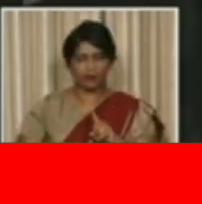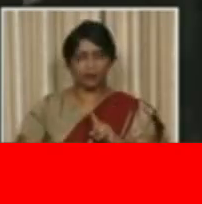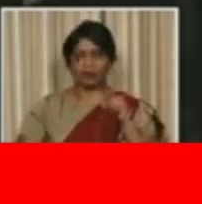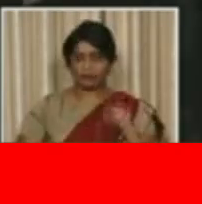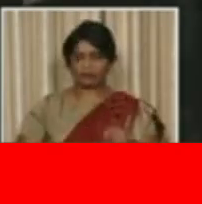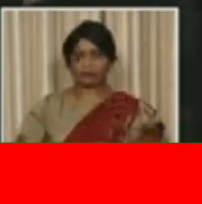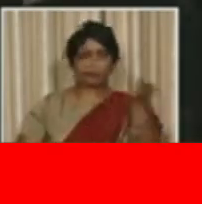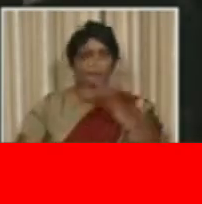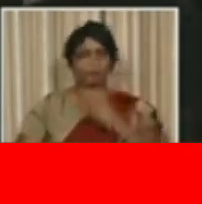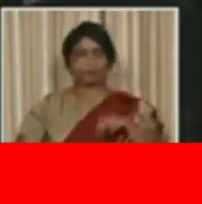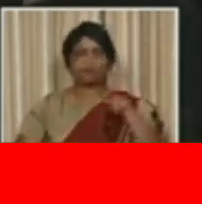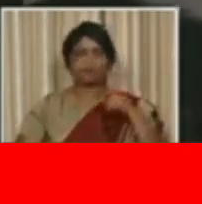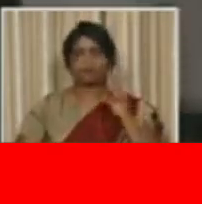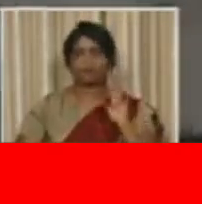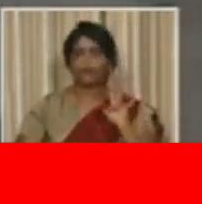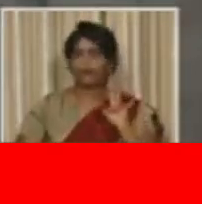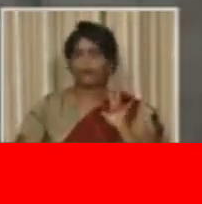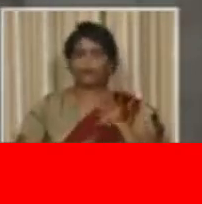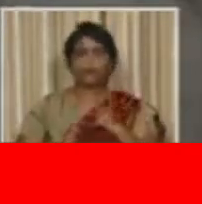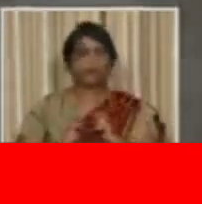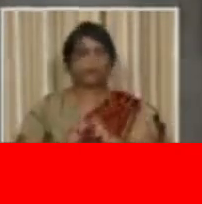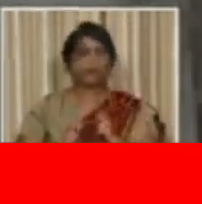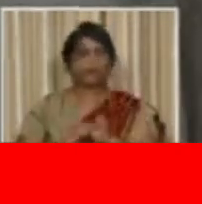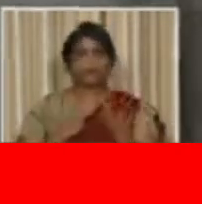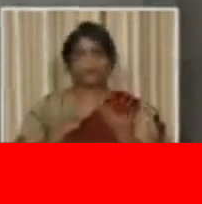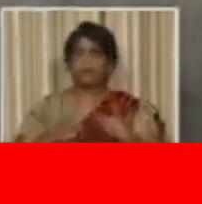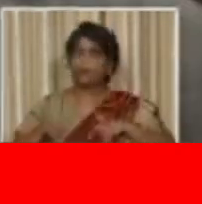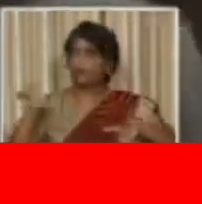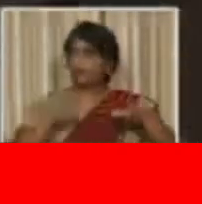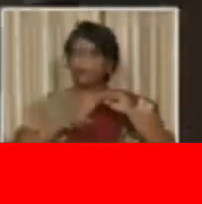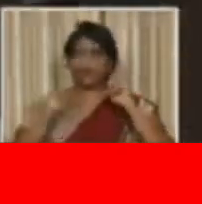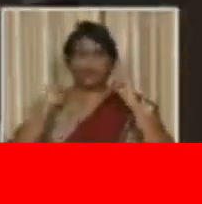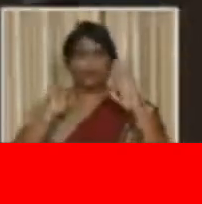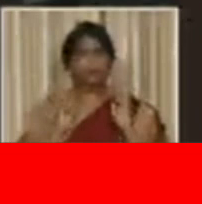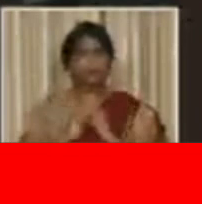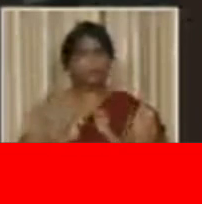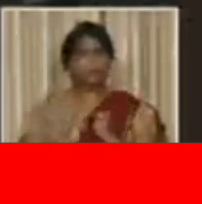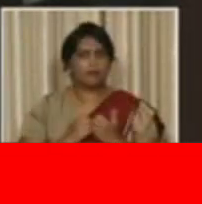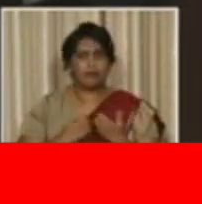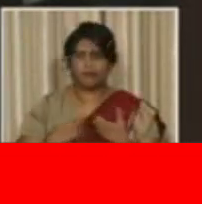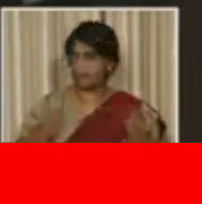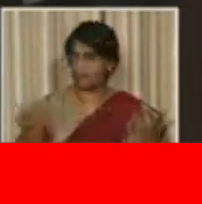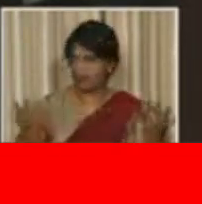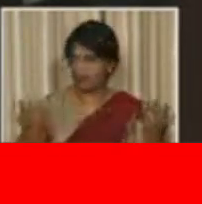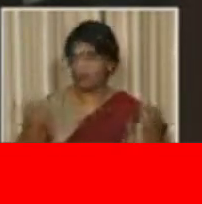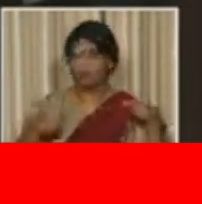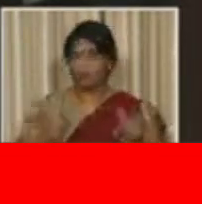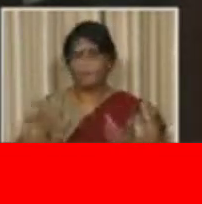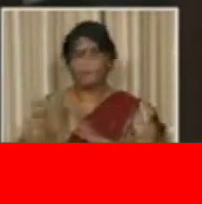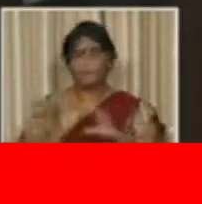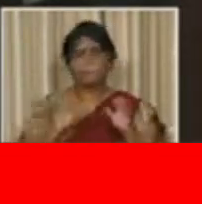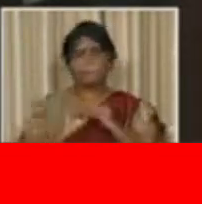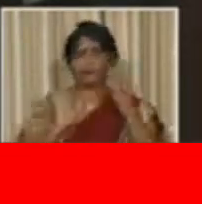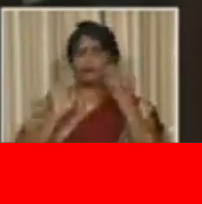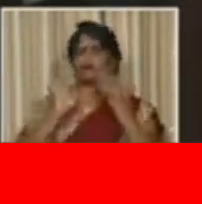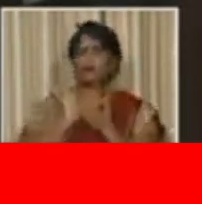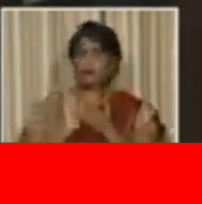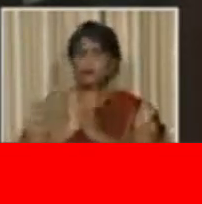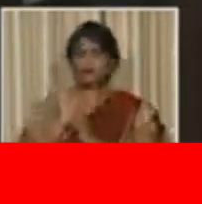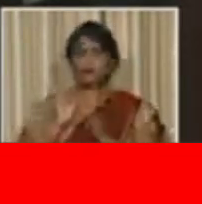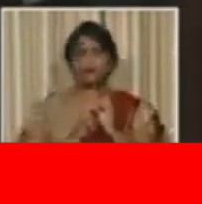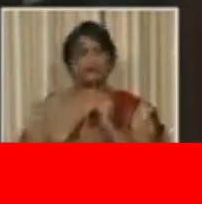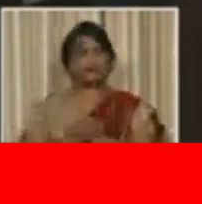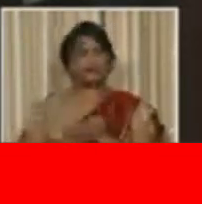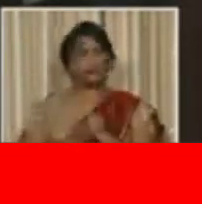හැබැයි මෙතනින් අපි 224 දෙනාටම එහෙම ප්‍රශ්න නැහැ. අපි පාරේ යනවා ගමන් කරනවා. අපිට එහෙම කිසිම ප්‍රශ්නයක් නැහැ. අද මාධ්‍ය ඔක්කොම එක හුවා දක්වලා තිනවා. මන්ත්‍රීවරු